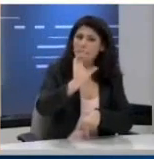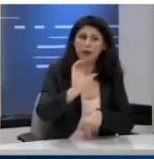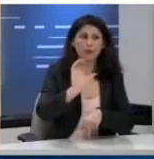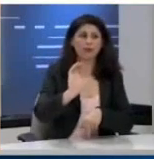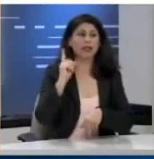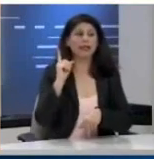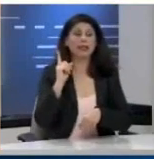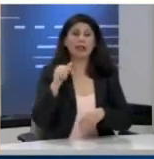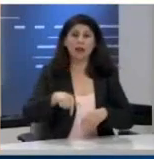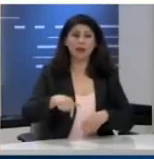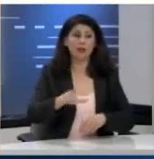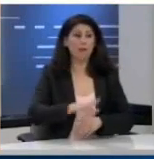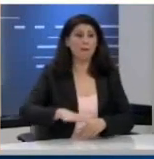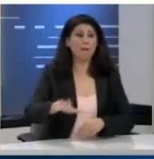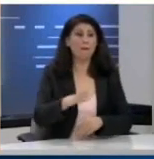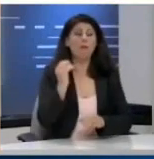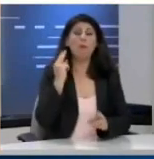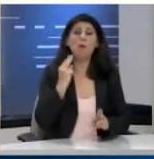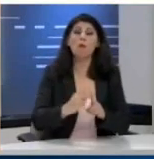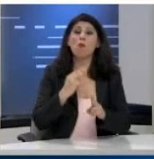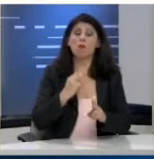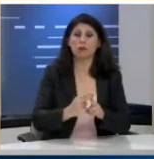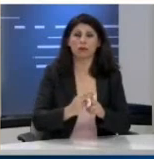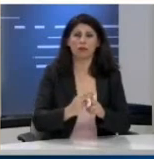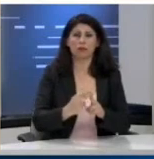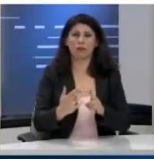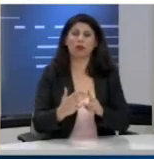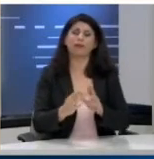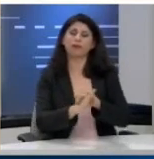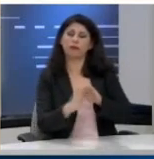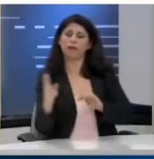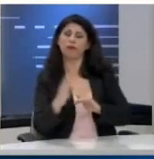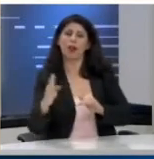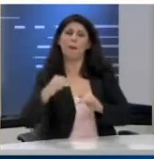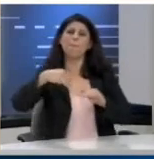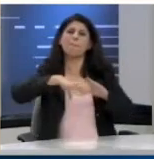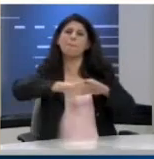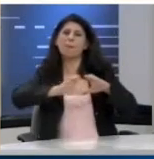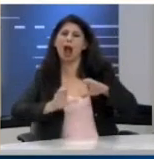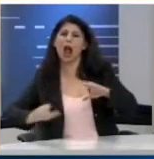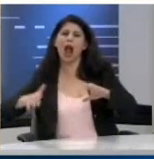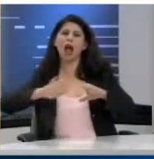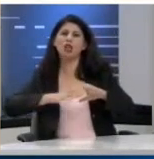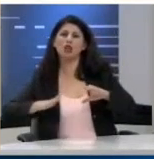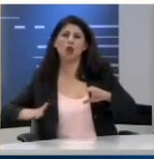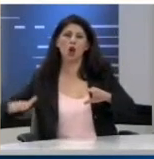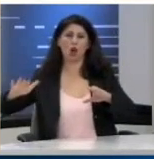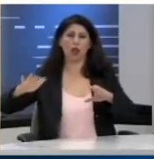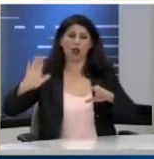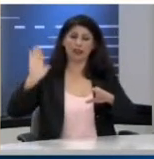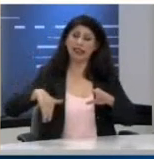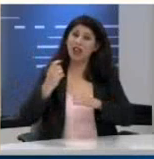σε μια κρίσιμη περιοχή της Νοτιοανατολικής Μεσογείου και των Βαλκανίων, όπου τα τελευταία χρόνια έχει